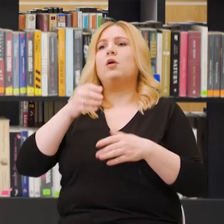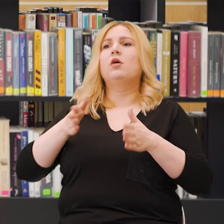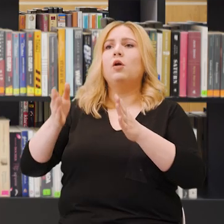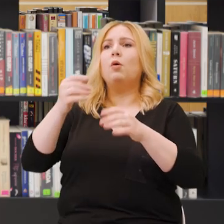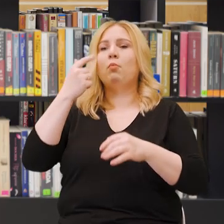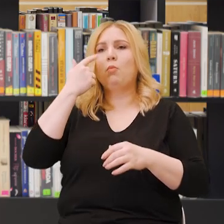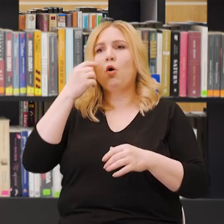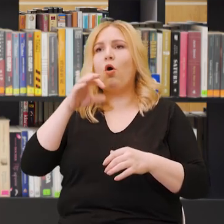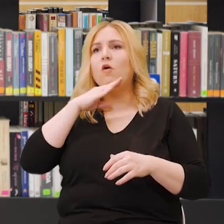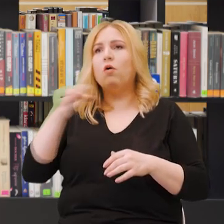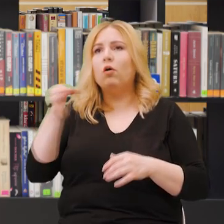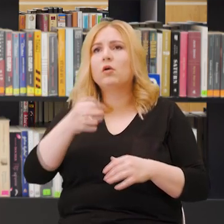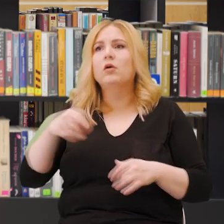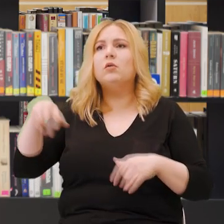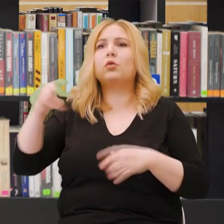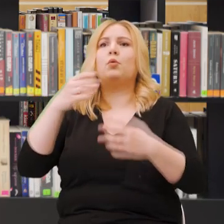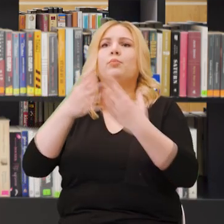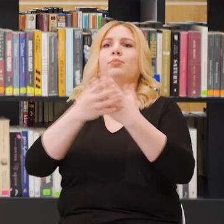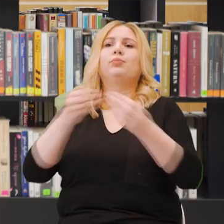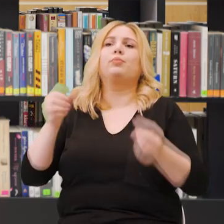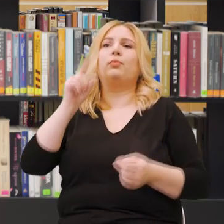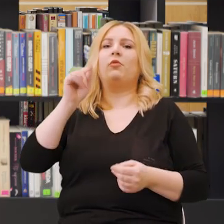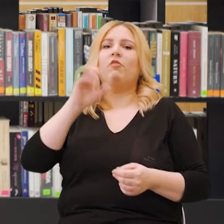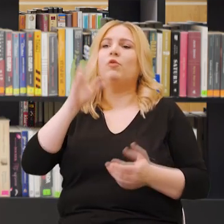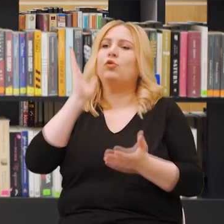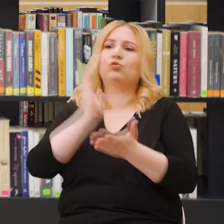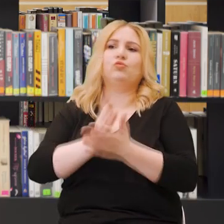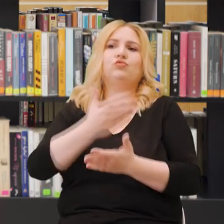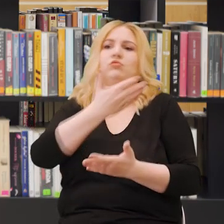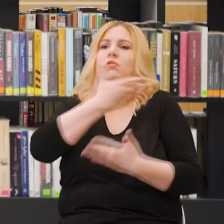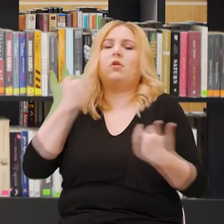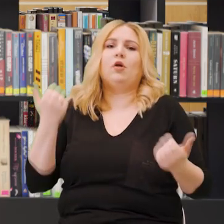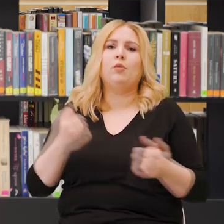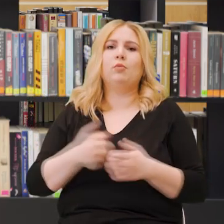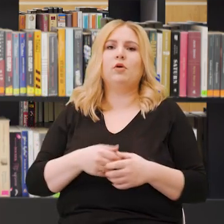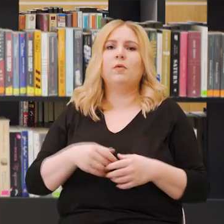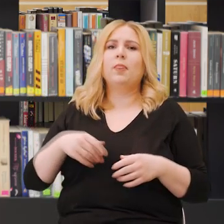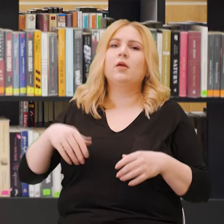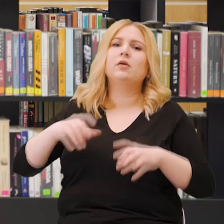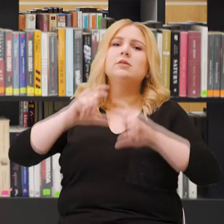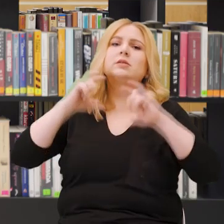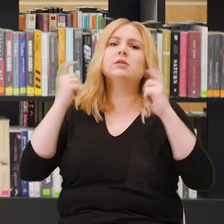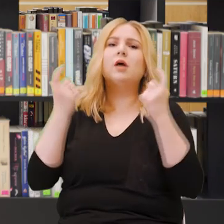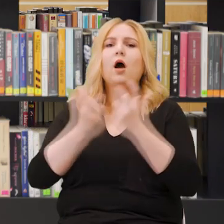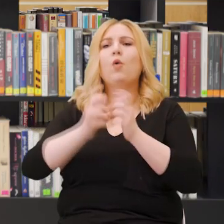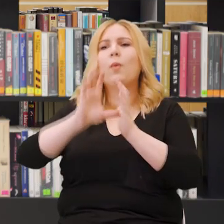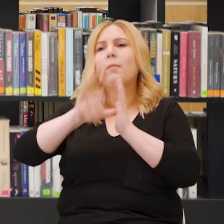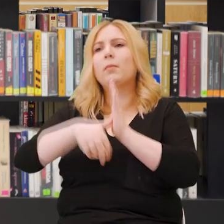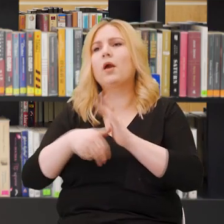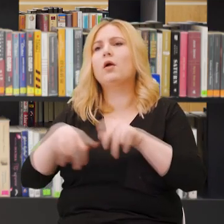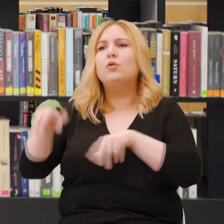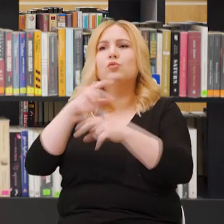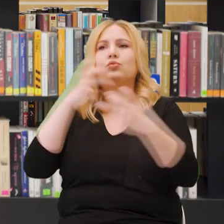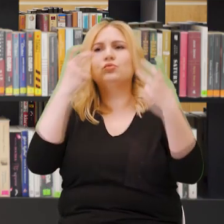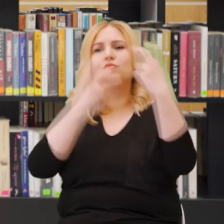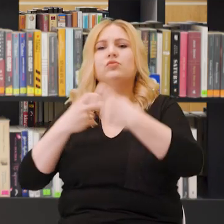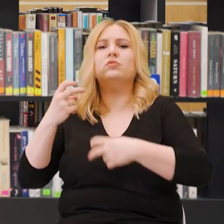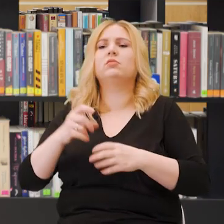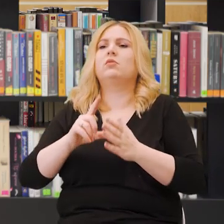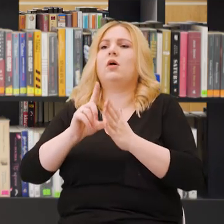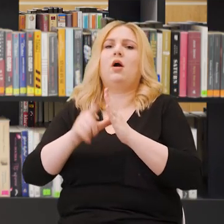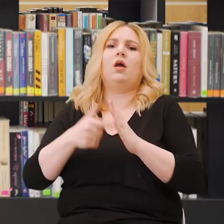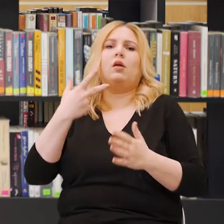oka, daremnie słabła na widok białych fiatów. Pawełka nigdzie nie było. Przetrząsnęła niemal całe